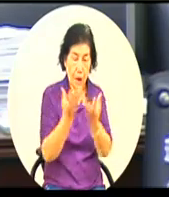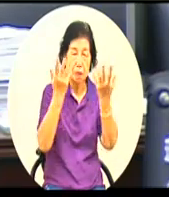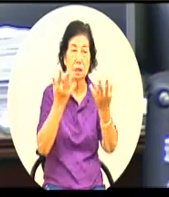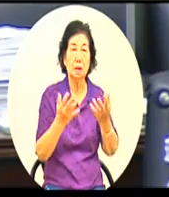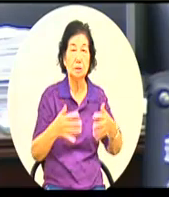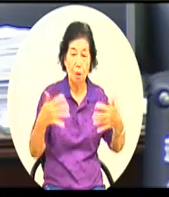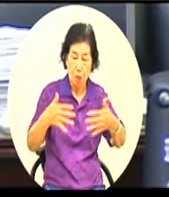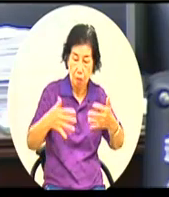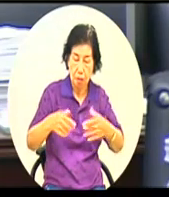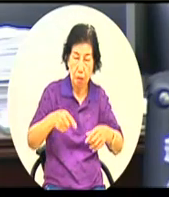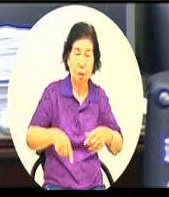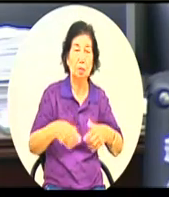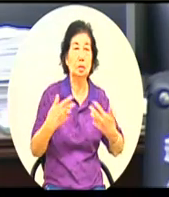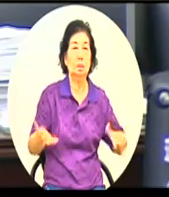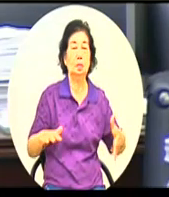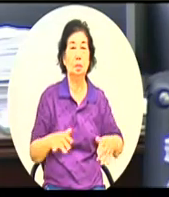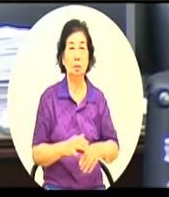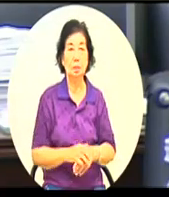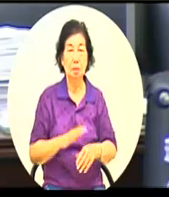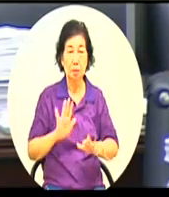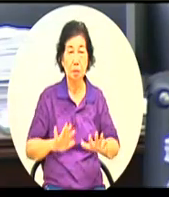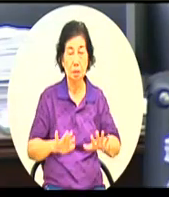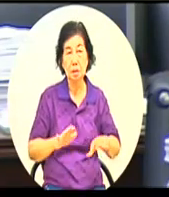一日一宿，